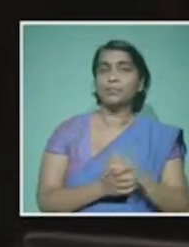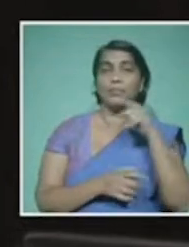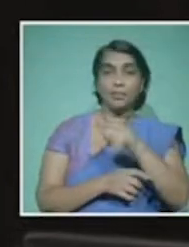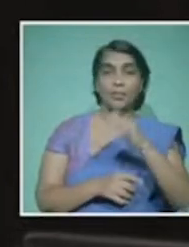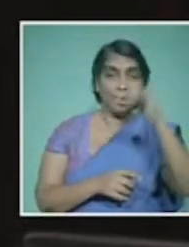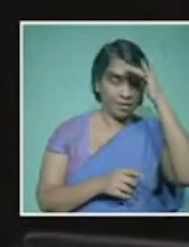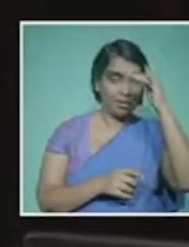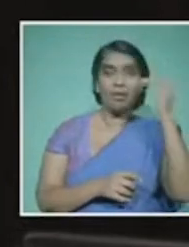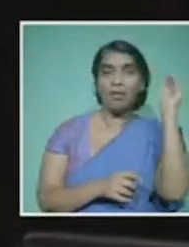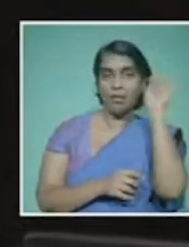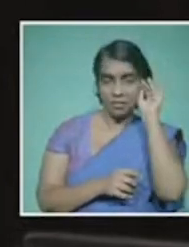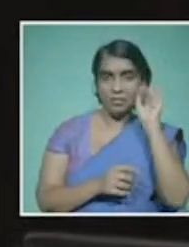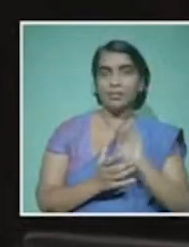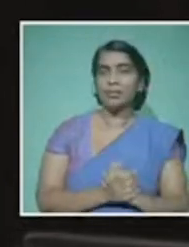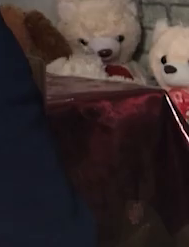සුමාලගේ නායකයා